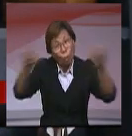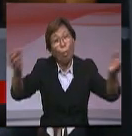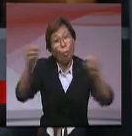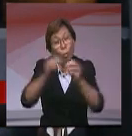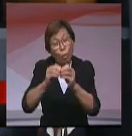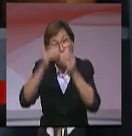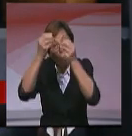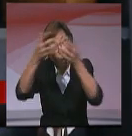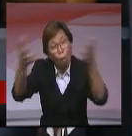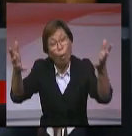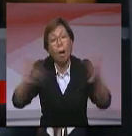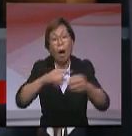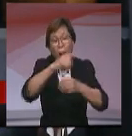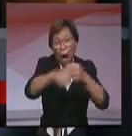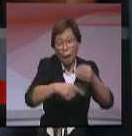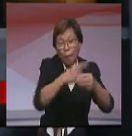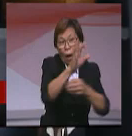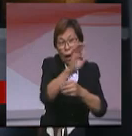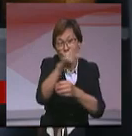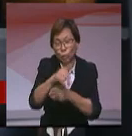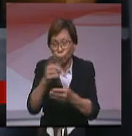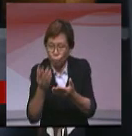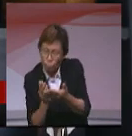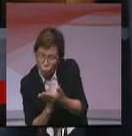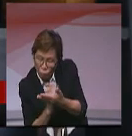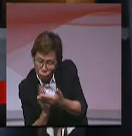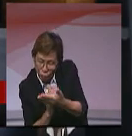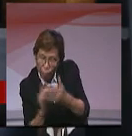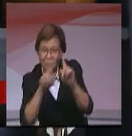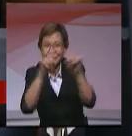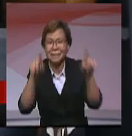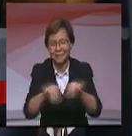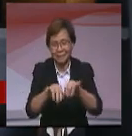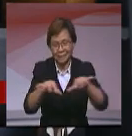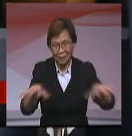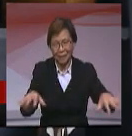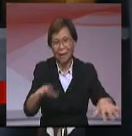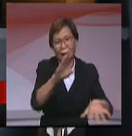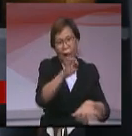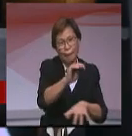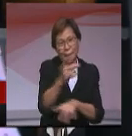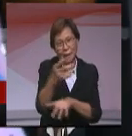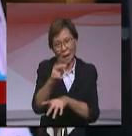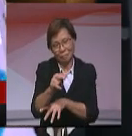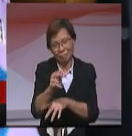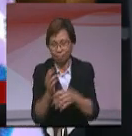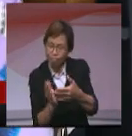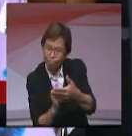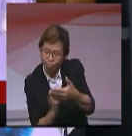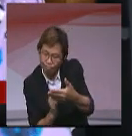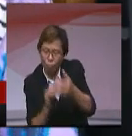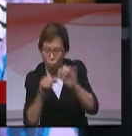SOP yang berkaitan boleh dirujuk di laman sesawang MKN.